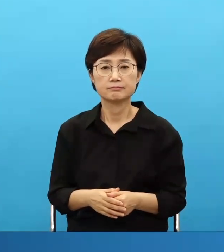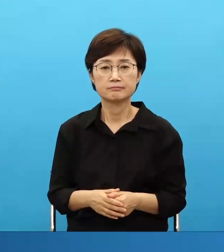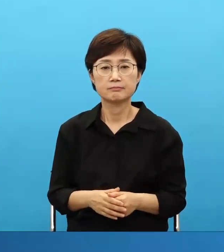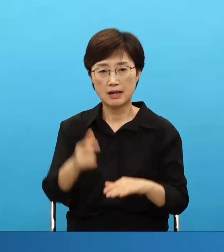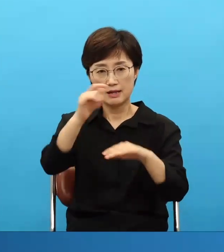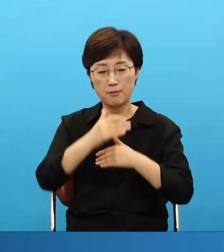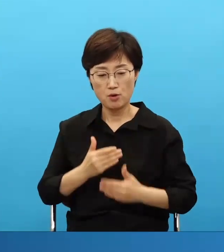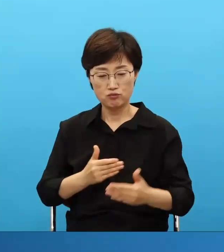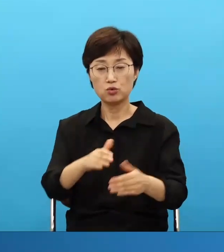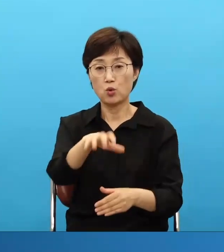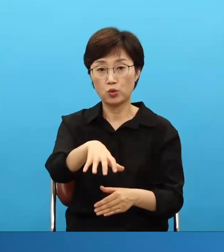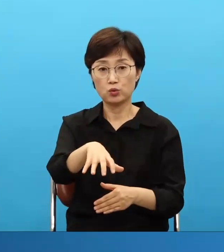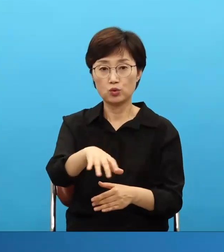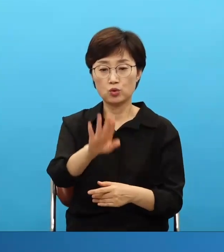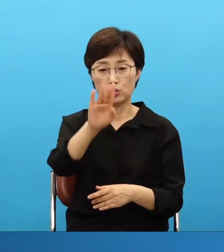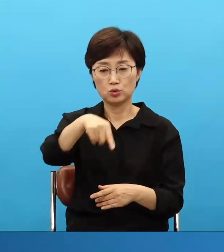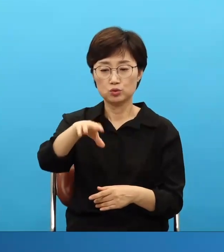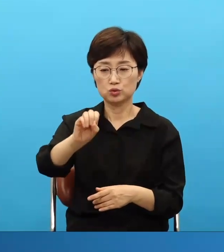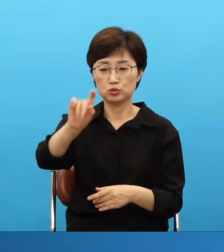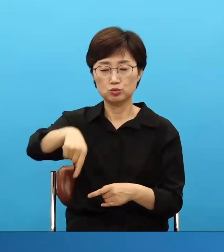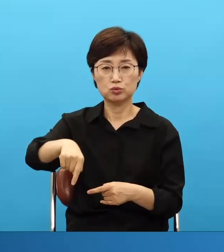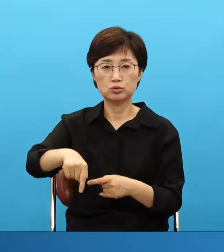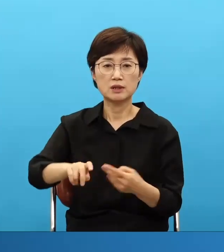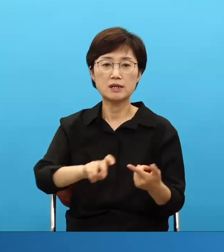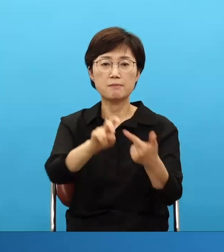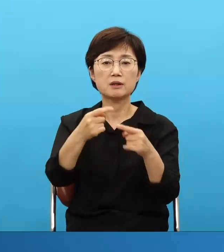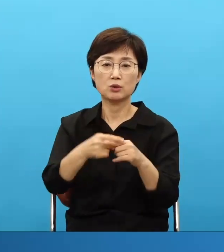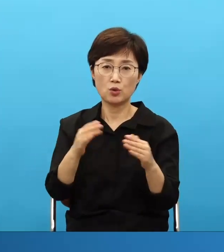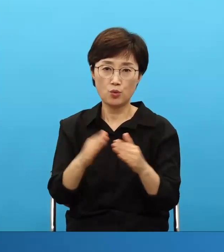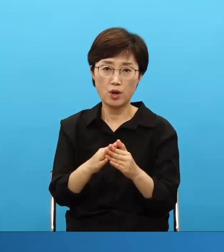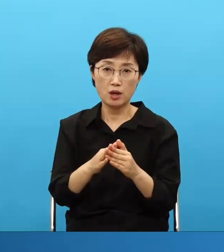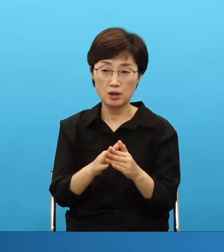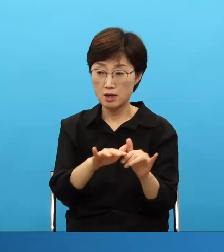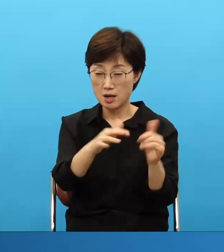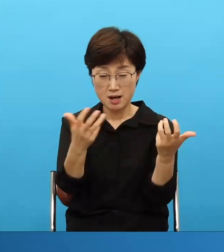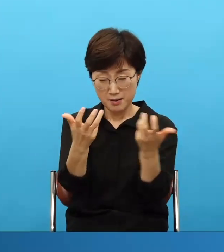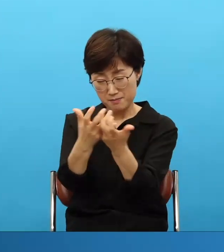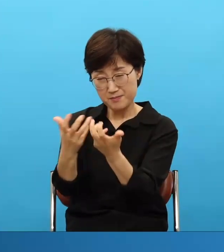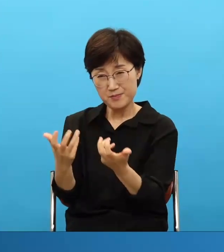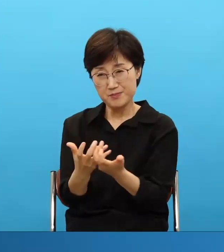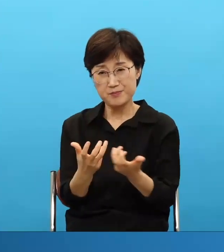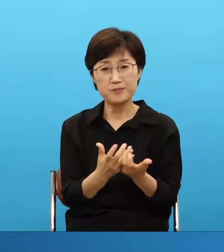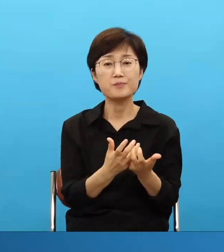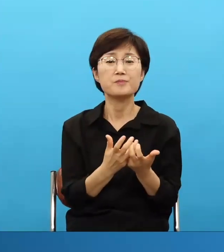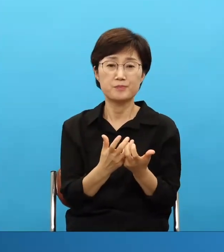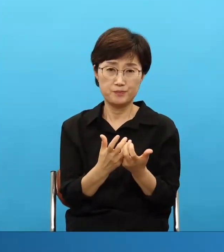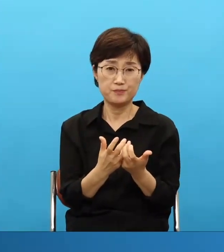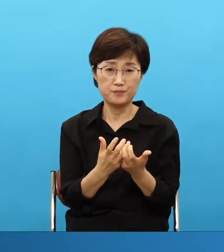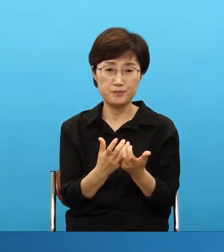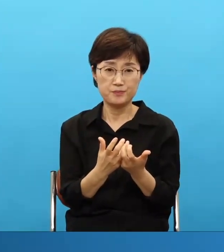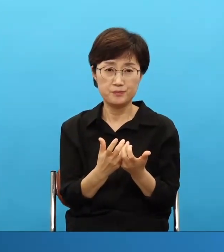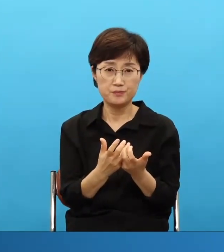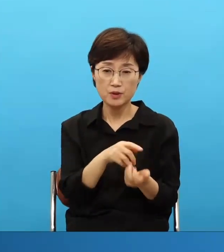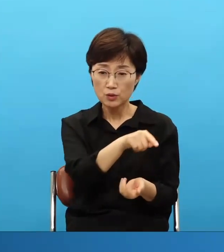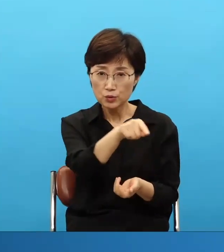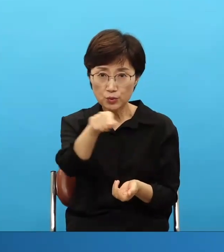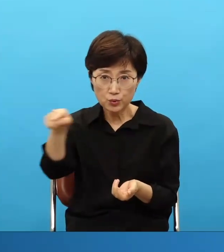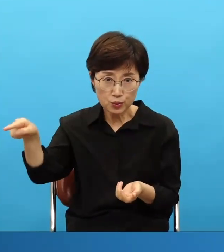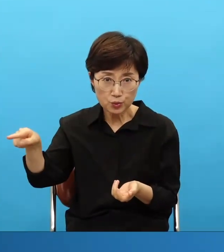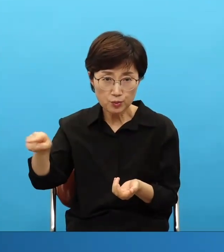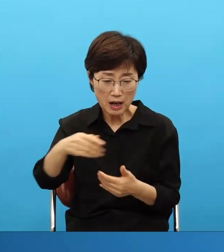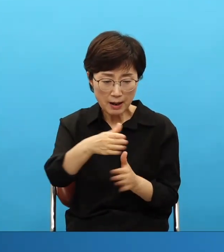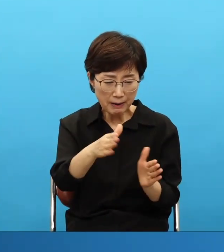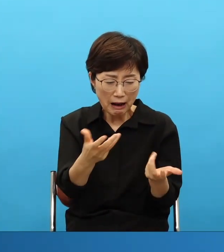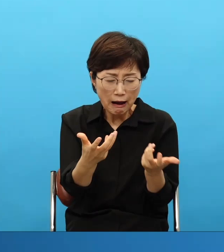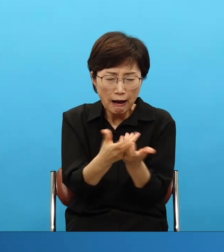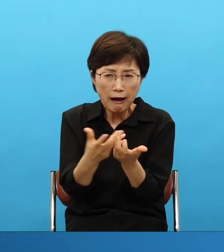진행된 중부 임마누엘 교회는 발을 틈없이 많은 성도와 렘넌트들이 참석해 예배당 곳곳에서 영상으로